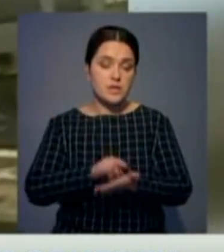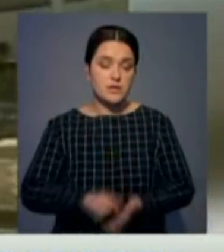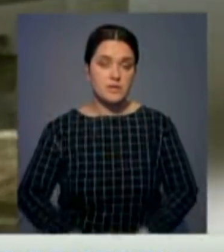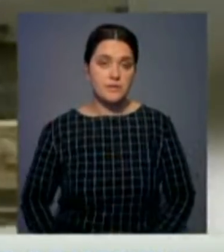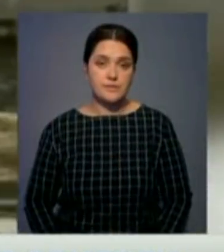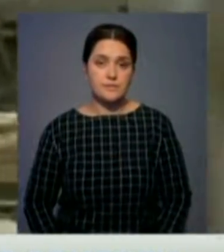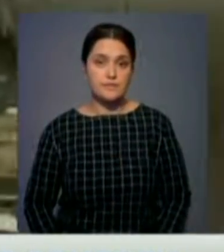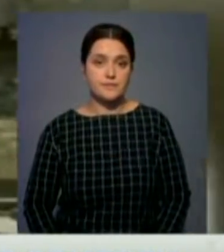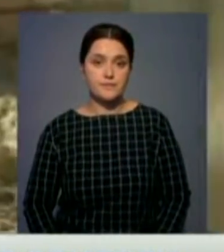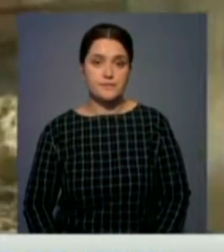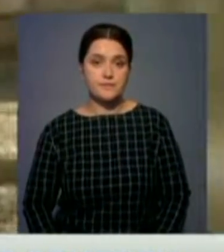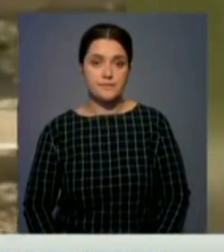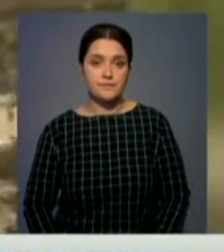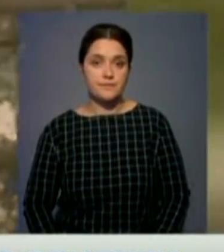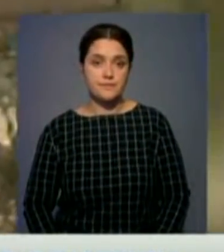авиасообщение.